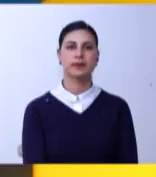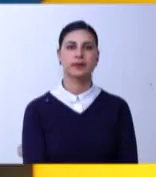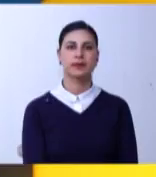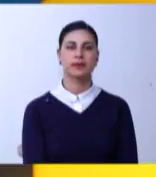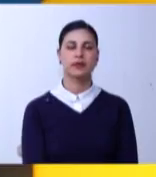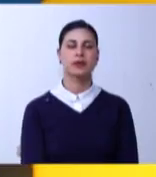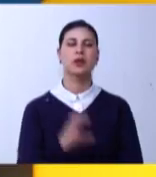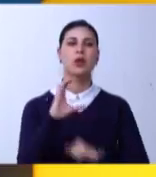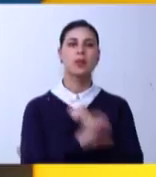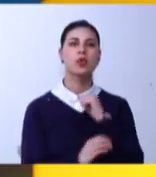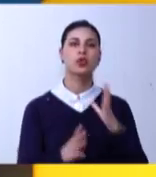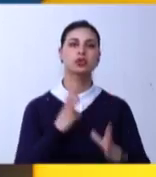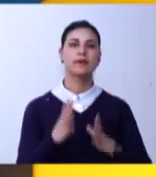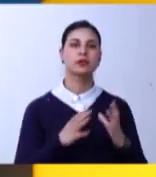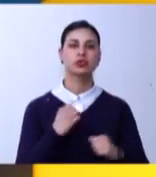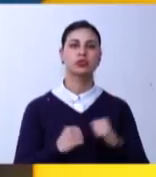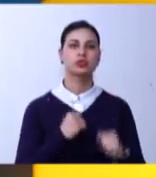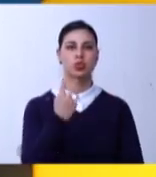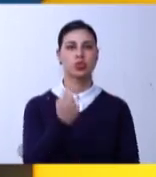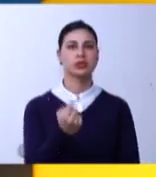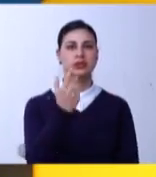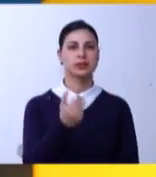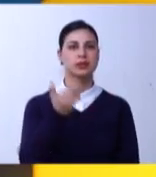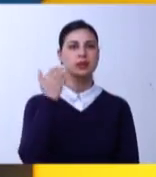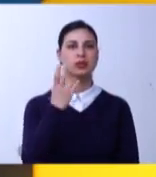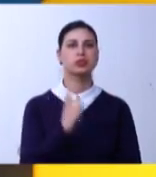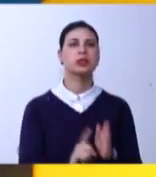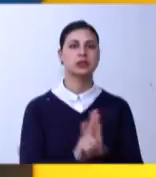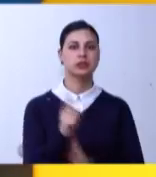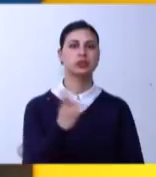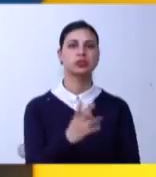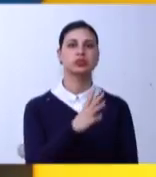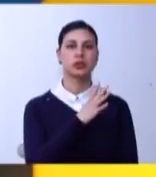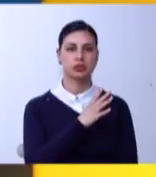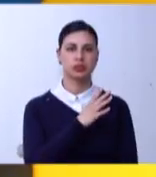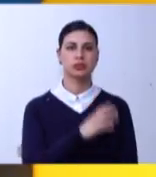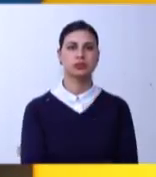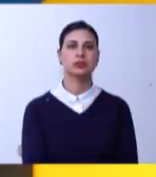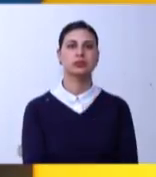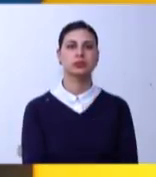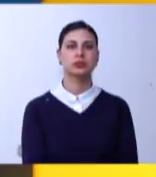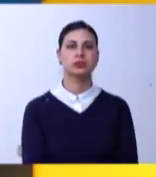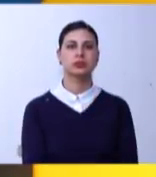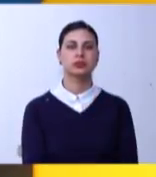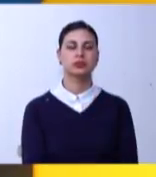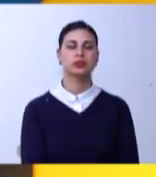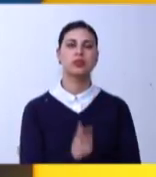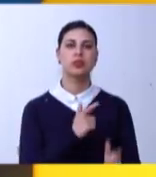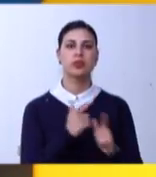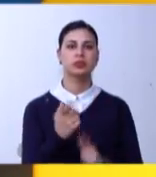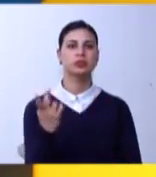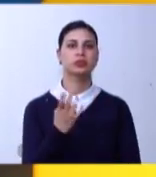გარბენი ფაქტიურად 2-3 დღით ადრე უნდა დაიწყოს, უნდა იყოს, მოხდეს. მოამზადოთ